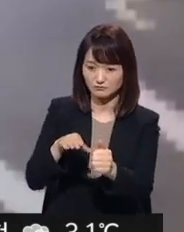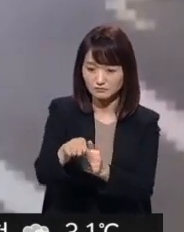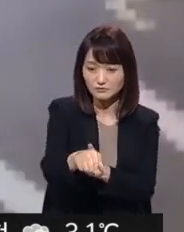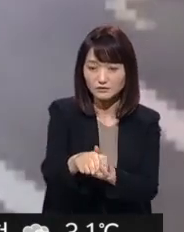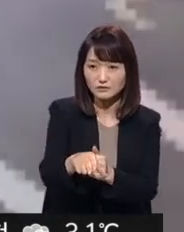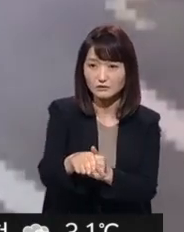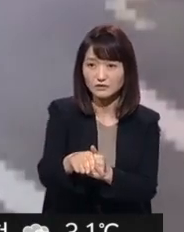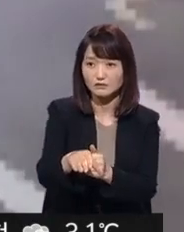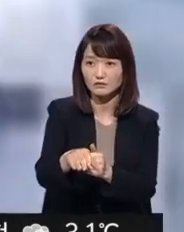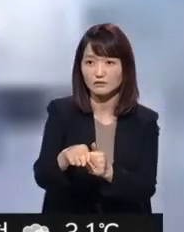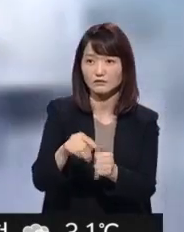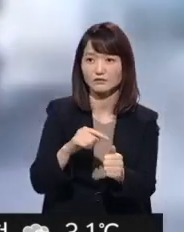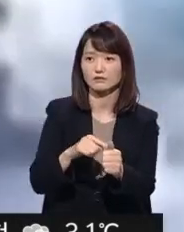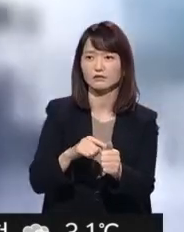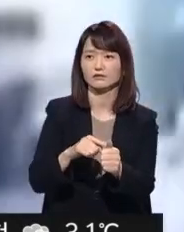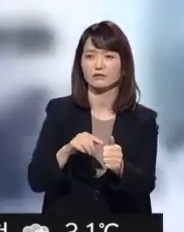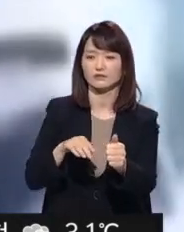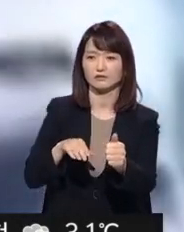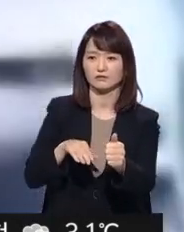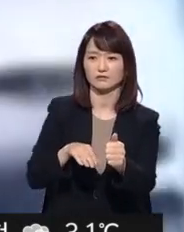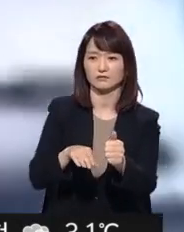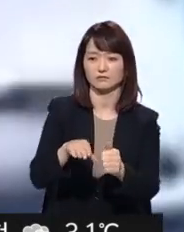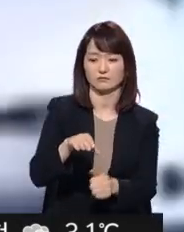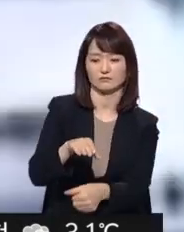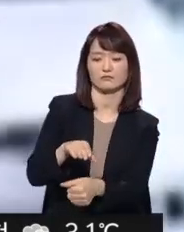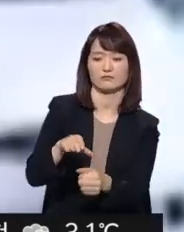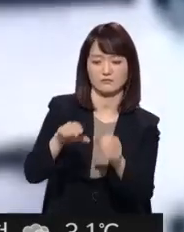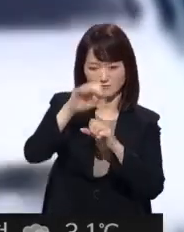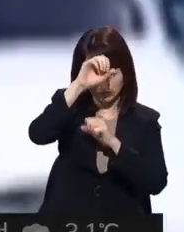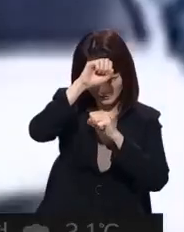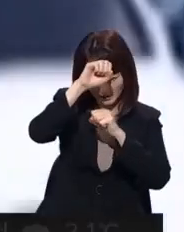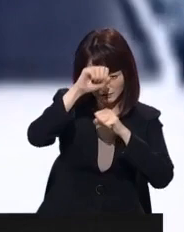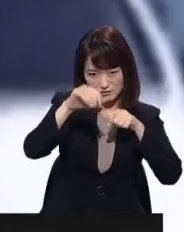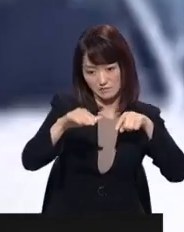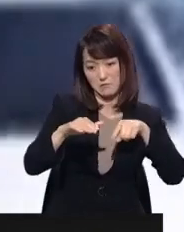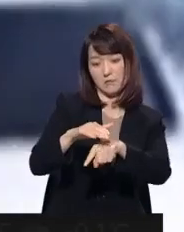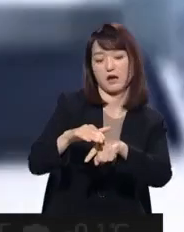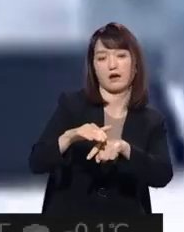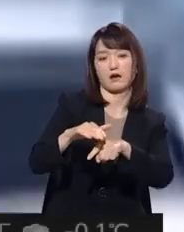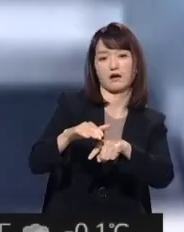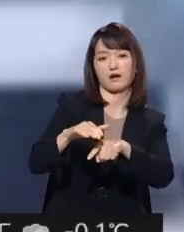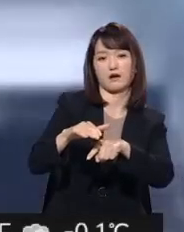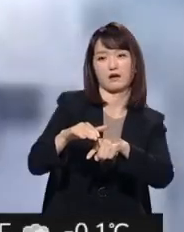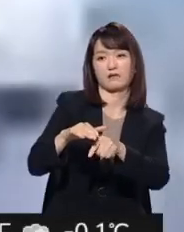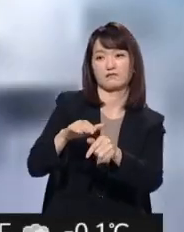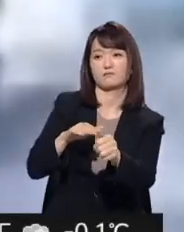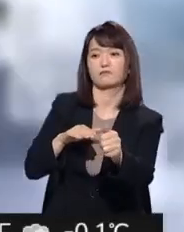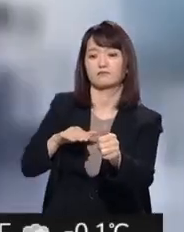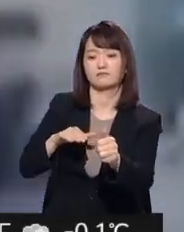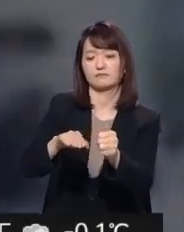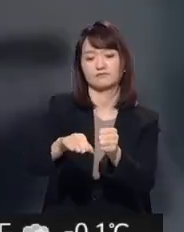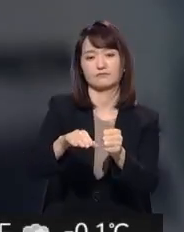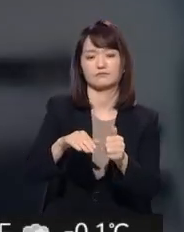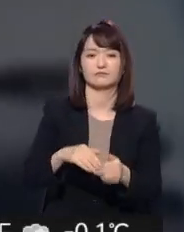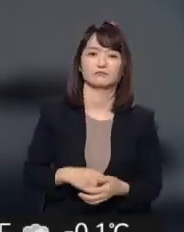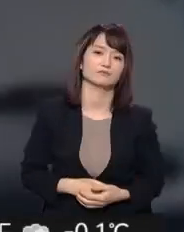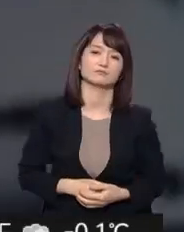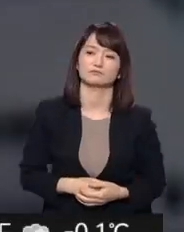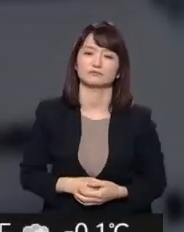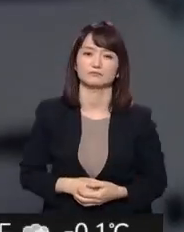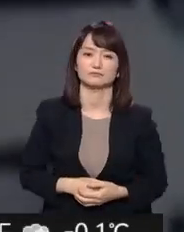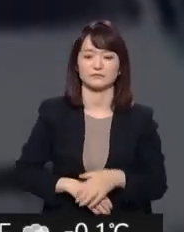뒤돌아가더니 안 되겠다 안되겠다 자 오늘의 아유 지금 보셨습니까 날드리며